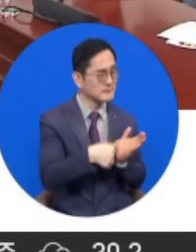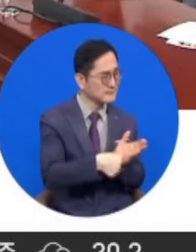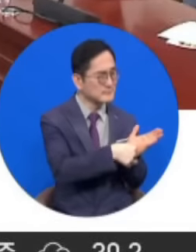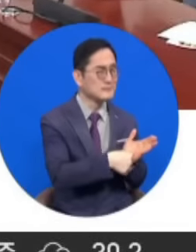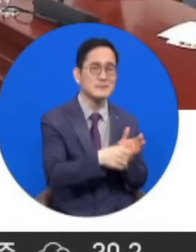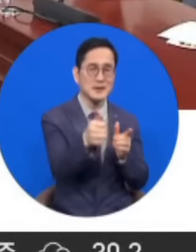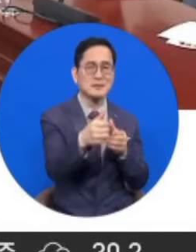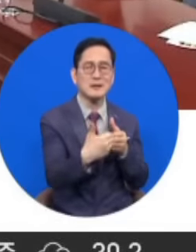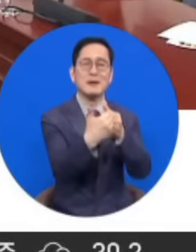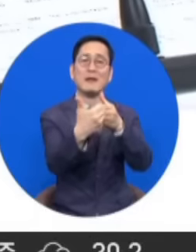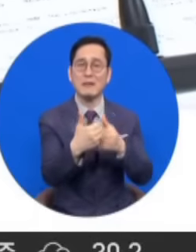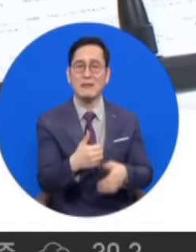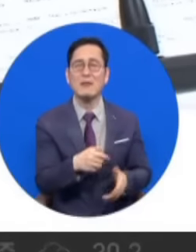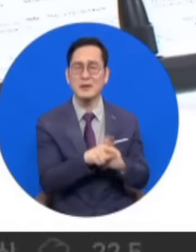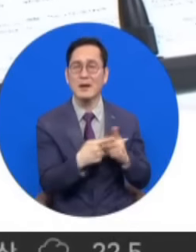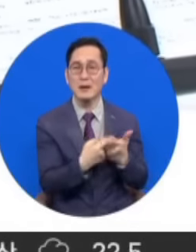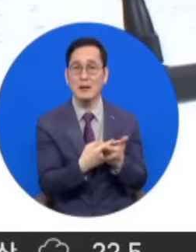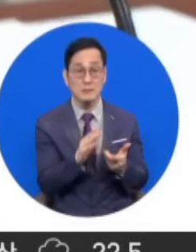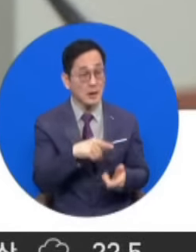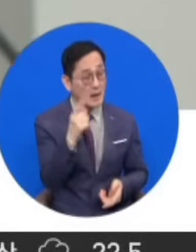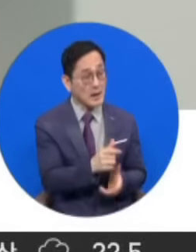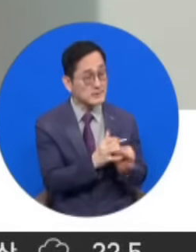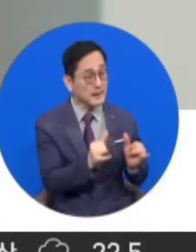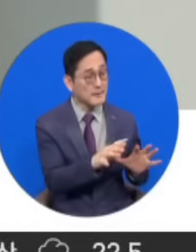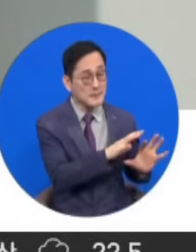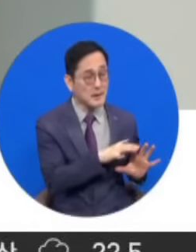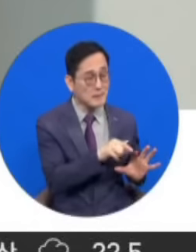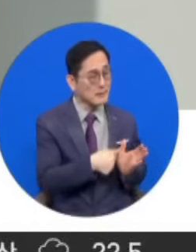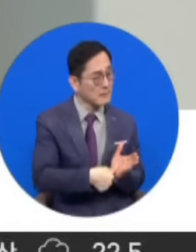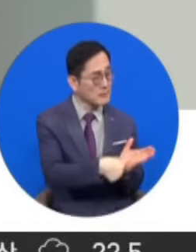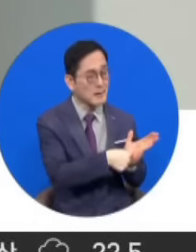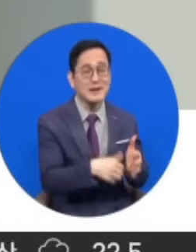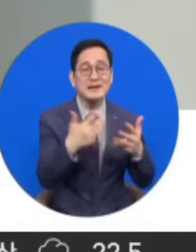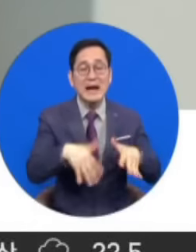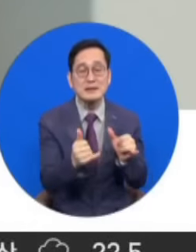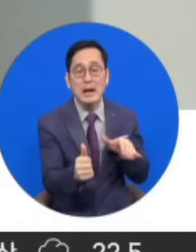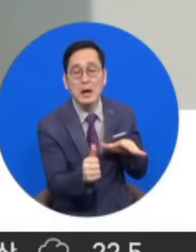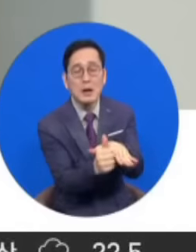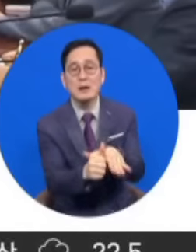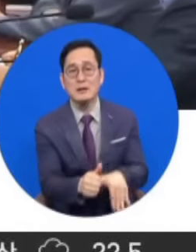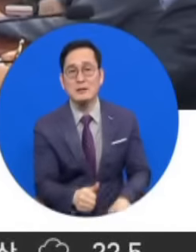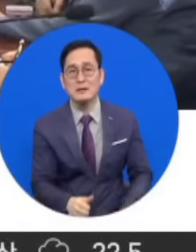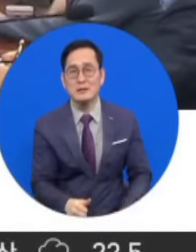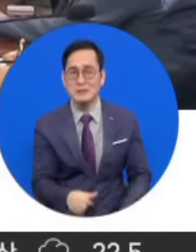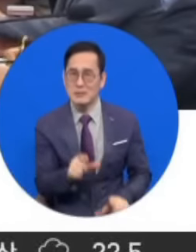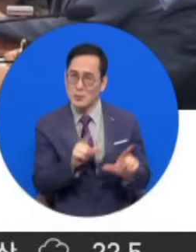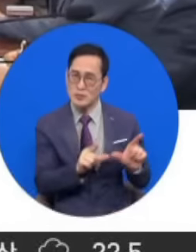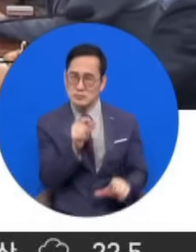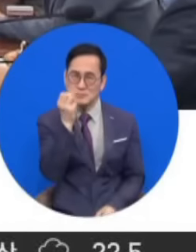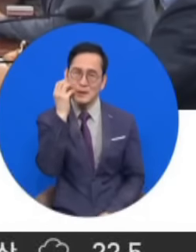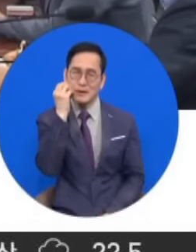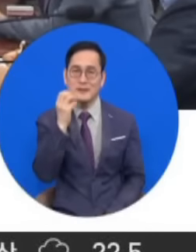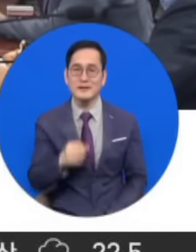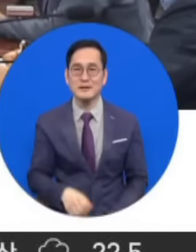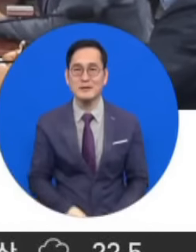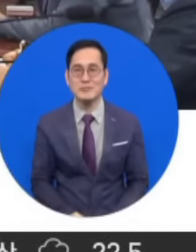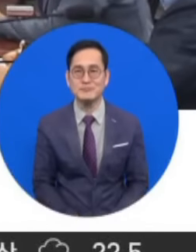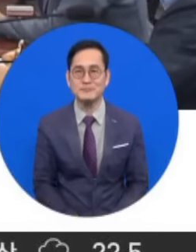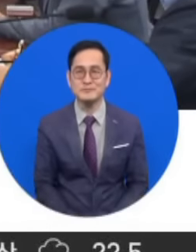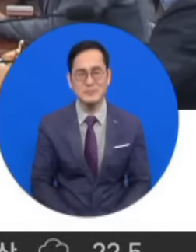그런데 강자들이 연대 서명을 해서 약자를 추방하거나 무엇인가 못하게 하는 것은